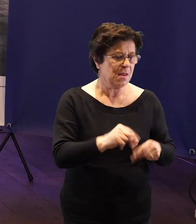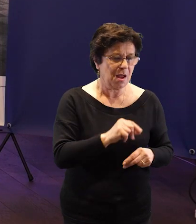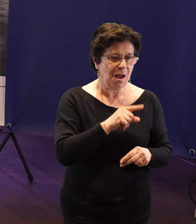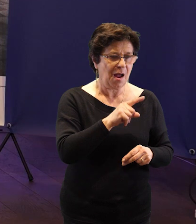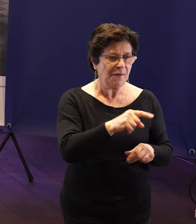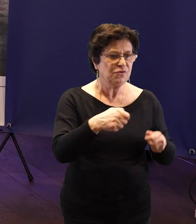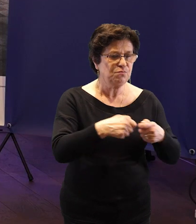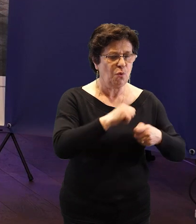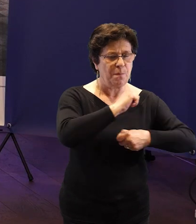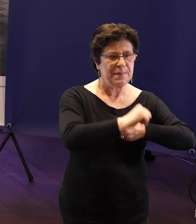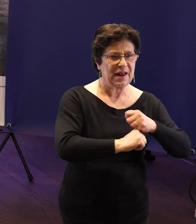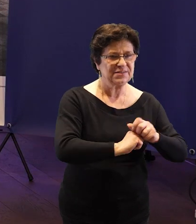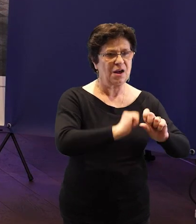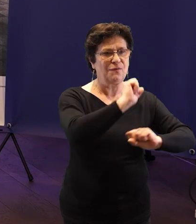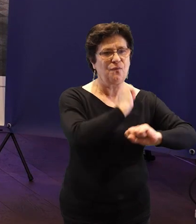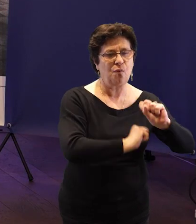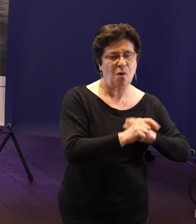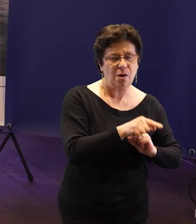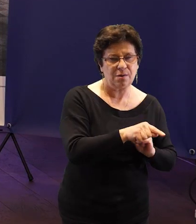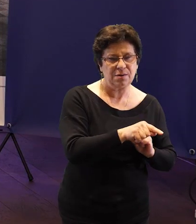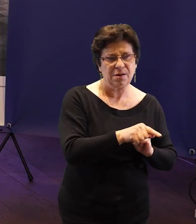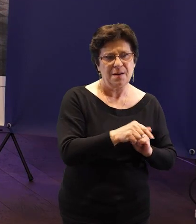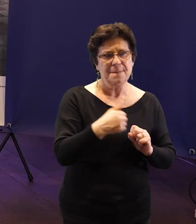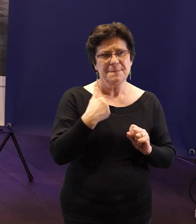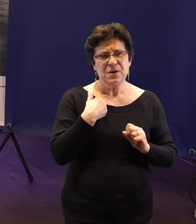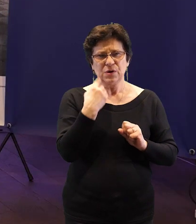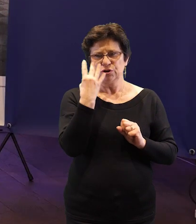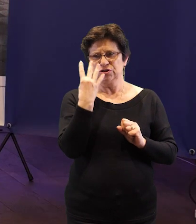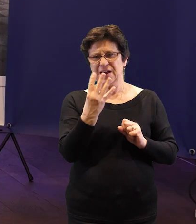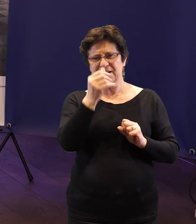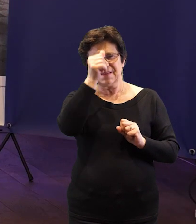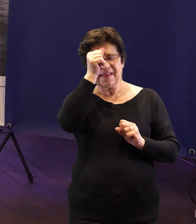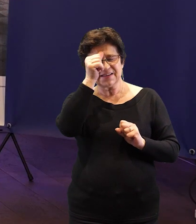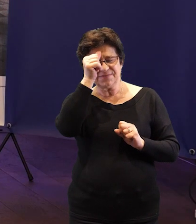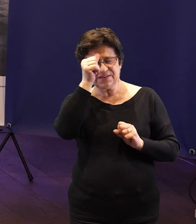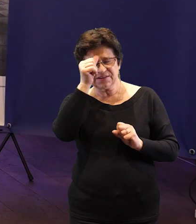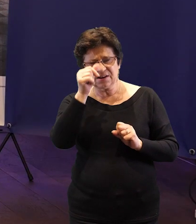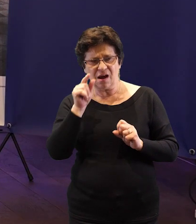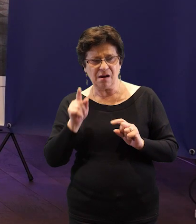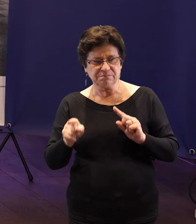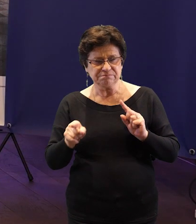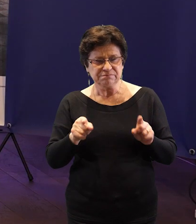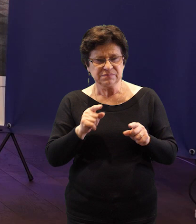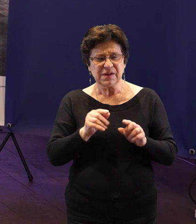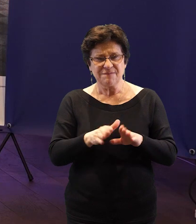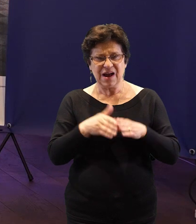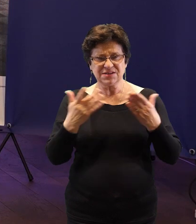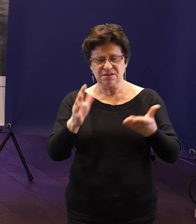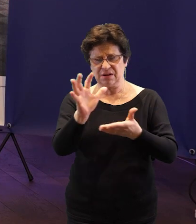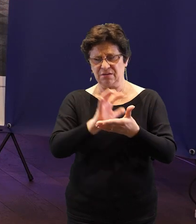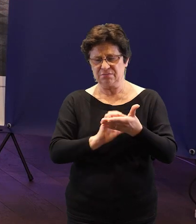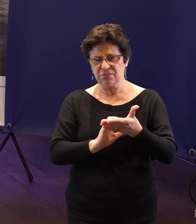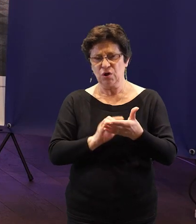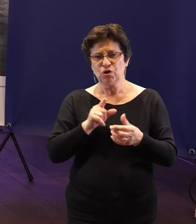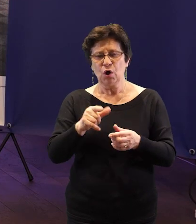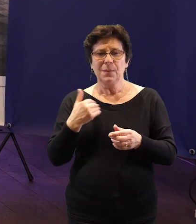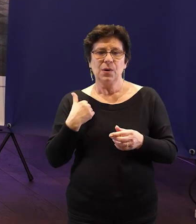Belonzo. Ogólnie cztery nazwiska, które najczęściej się pojawiały w tych publikacjach, to